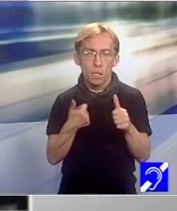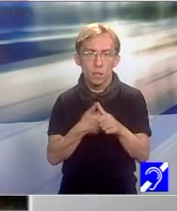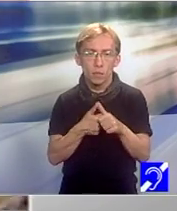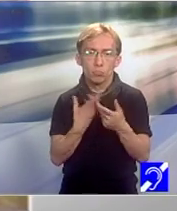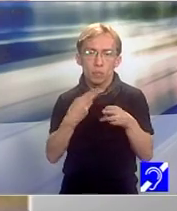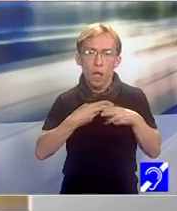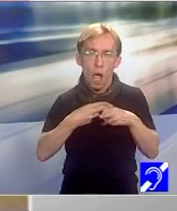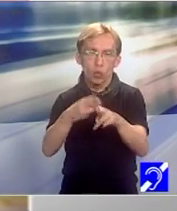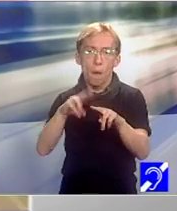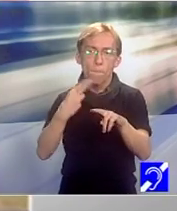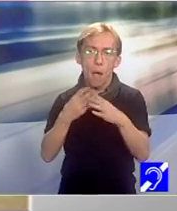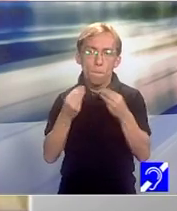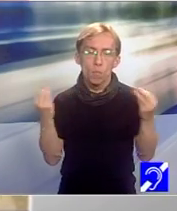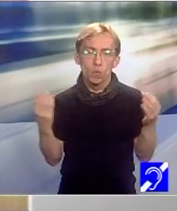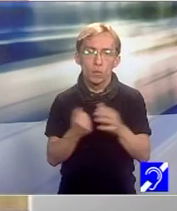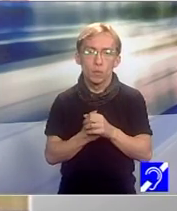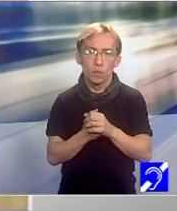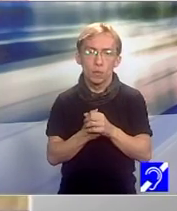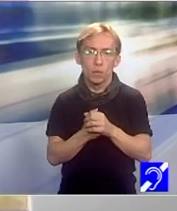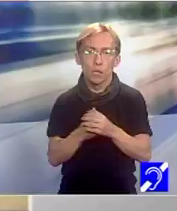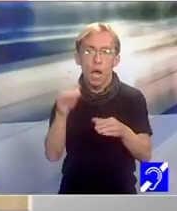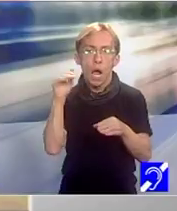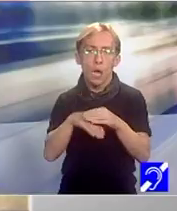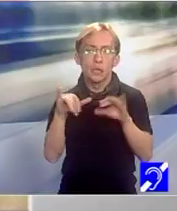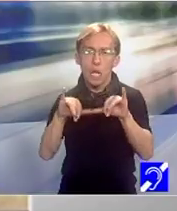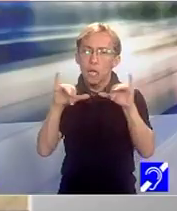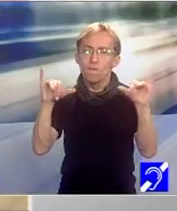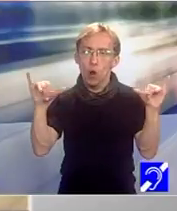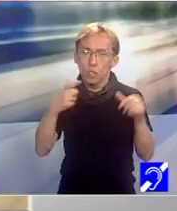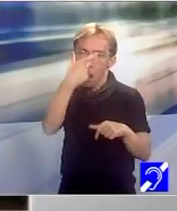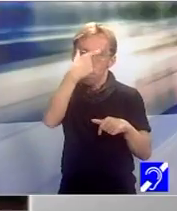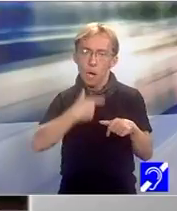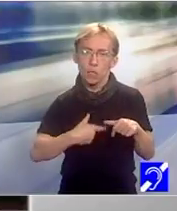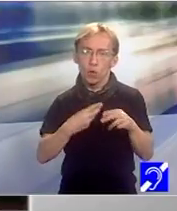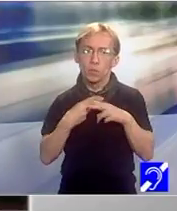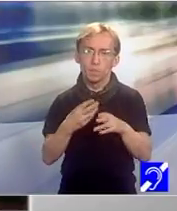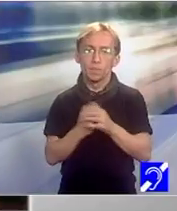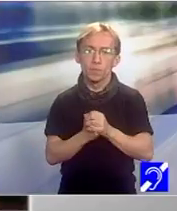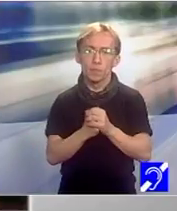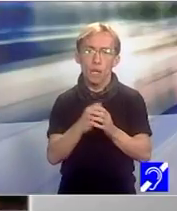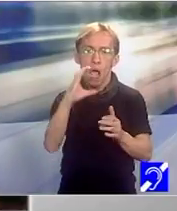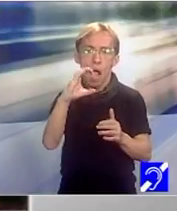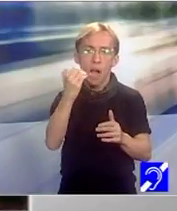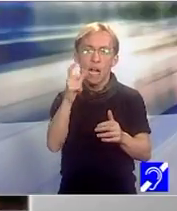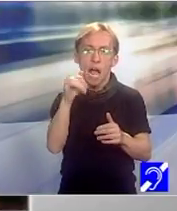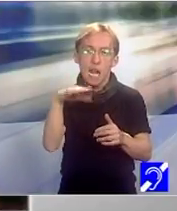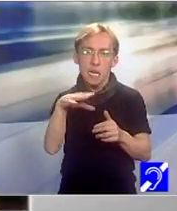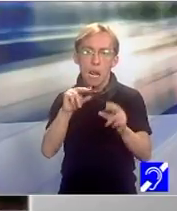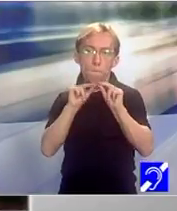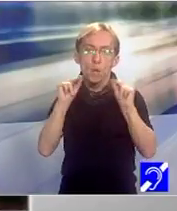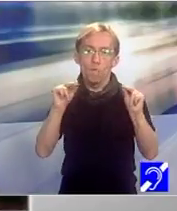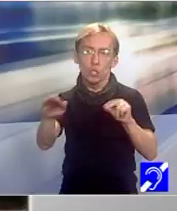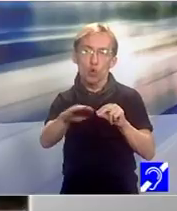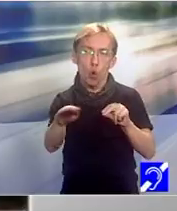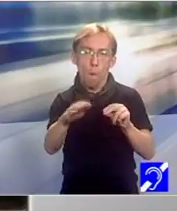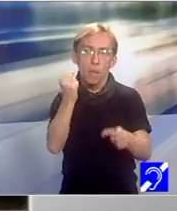te-a ajutat mult acest sport. Da. Și în dezvoltare, chiar dezvoltarea personală. Călin Crăciun, profesorul copiilor, lucrează de